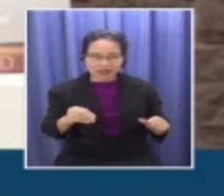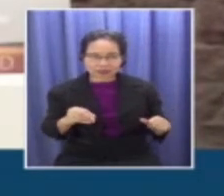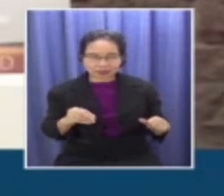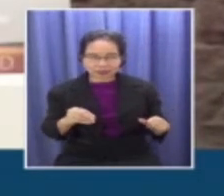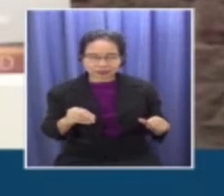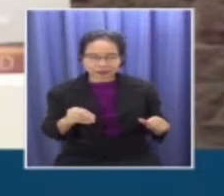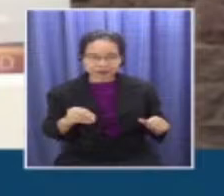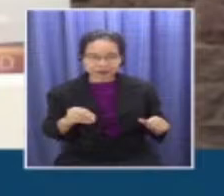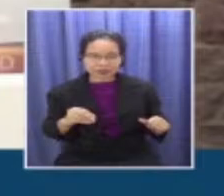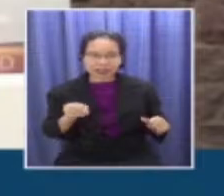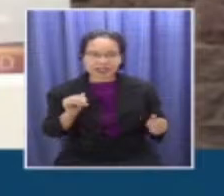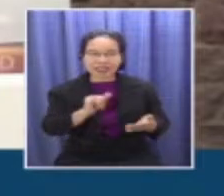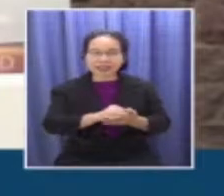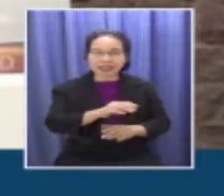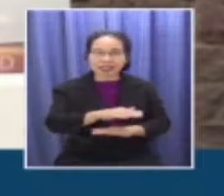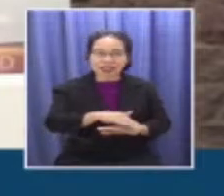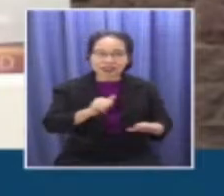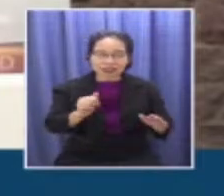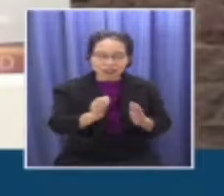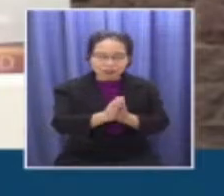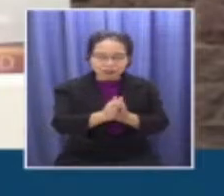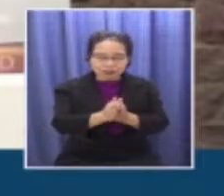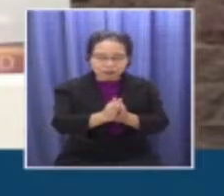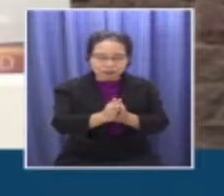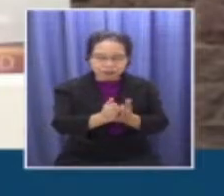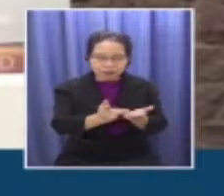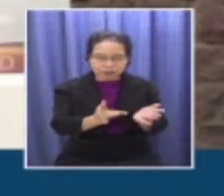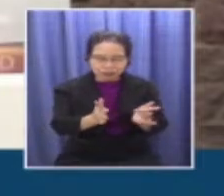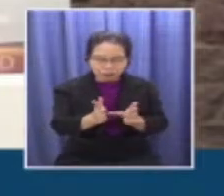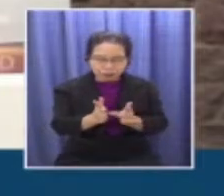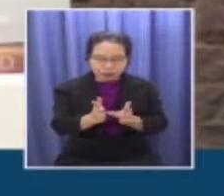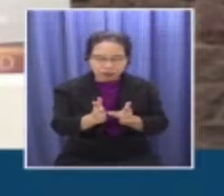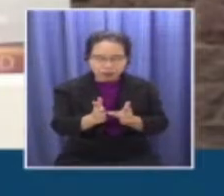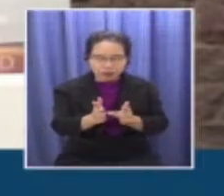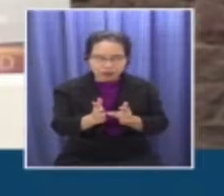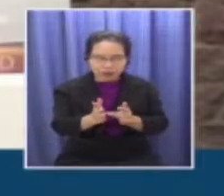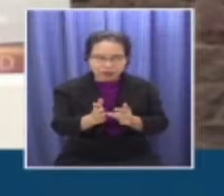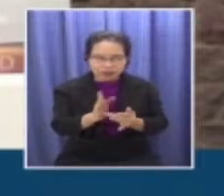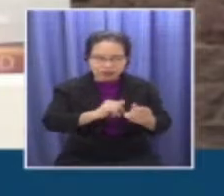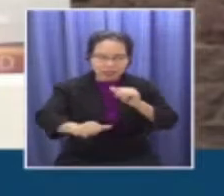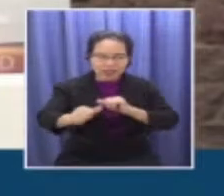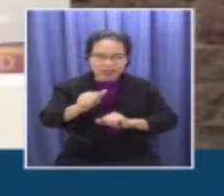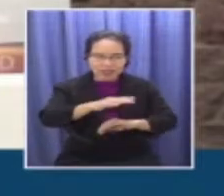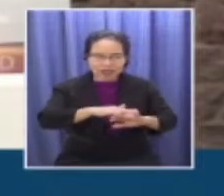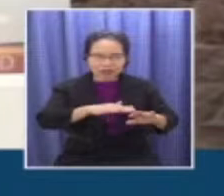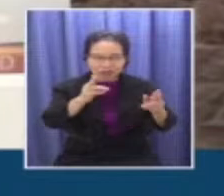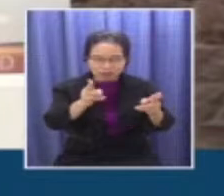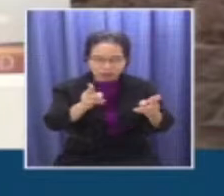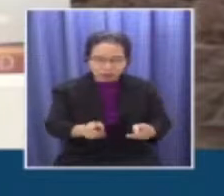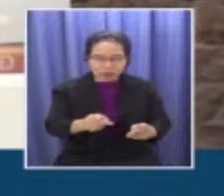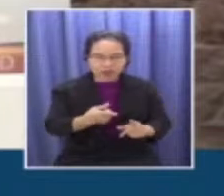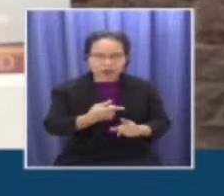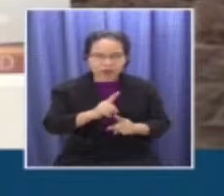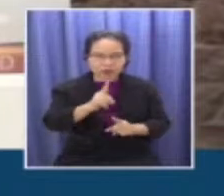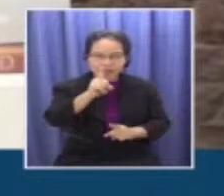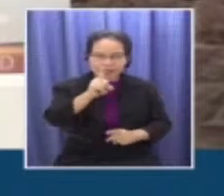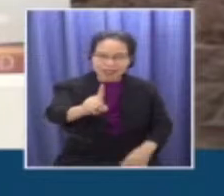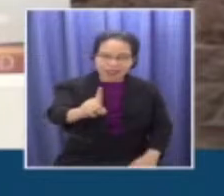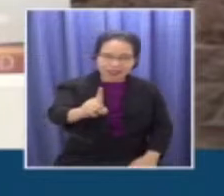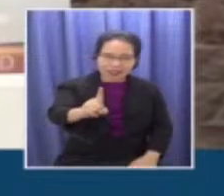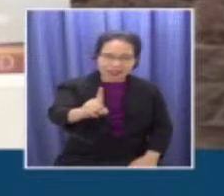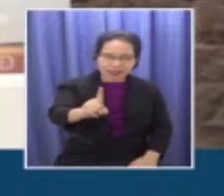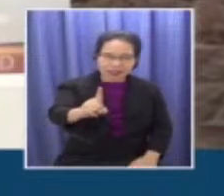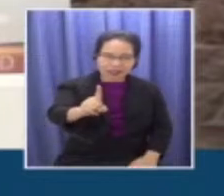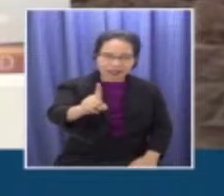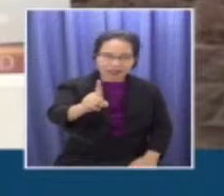wa ade gyimifoɔ ɛfiri sɛ Twerɛ Kronkron no kaa sɛ Nyankopɔn bɔ nipa wankasa nipa firi nnu mu